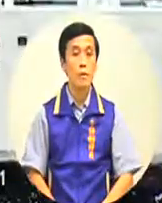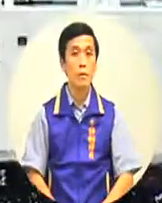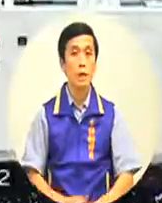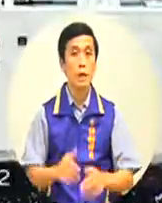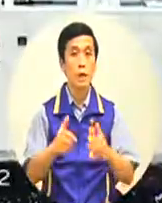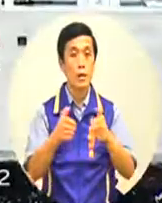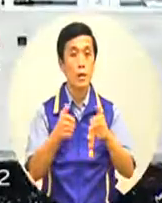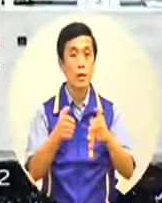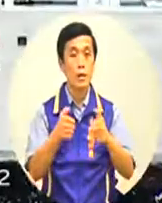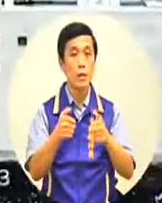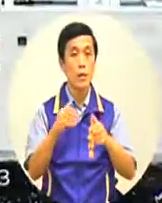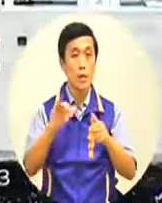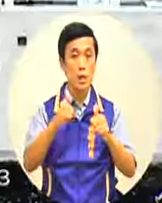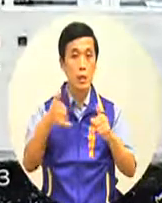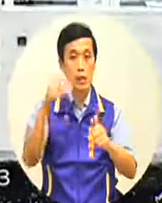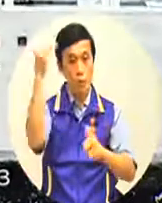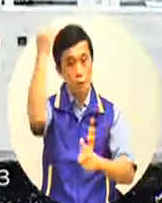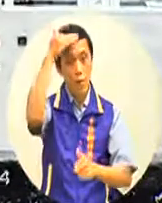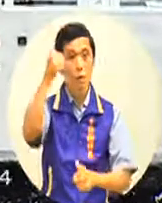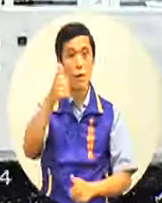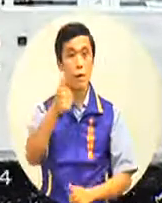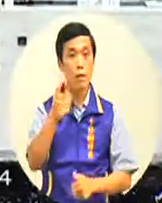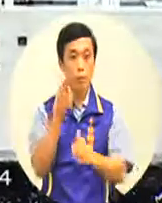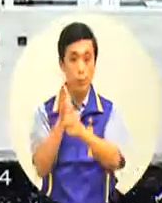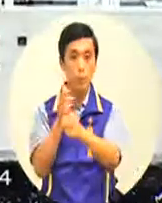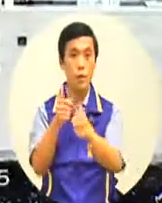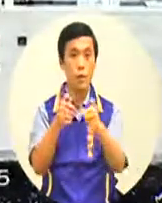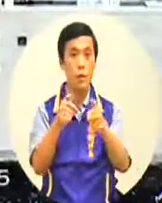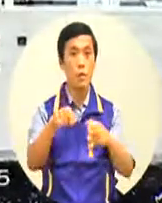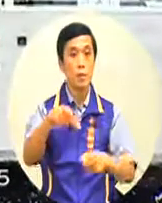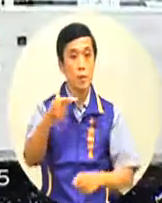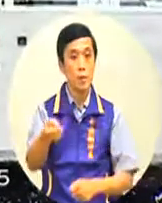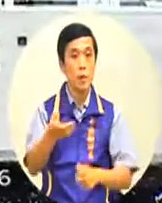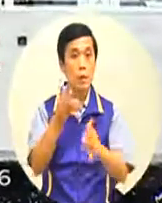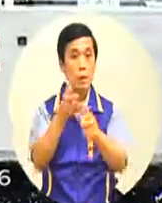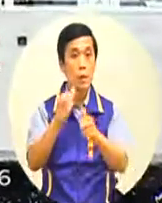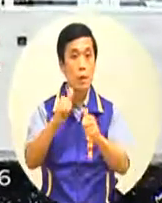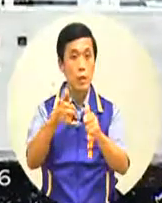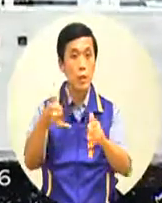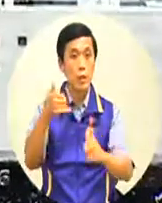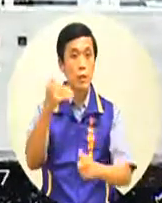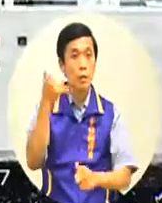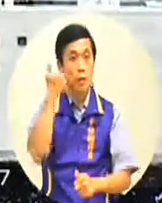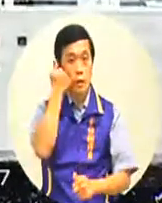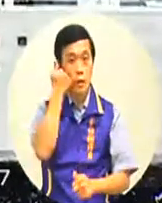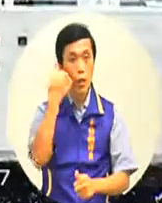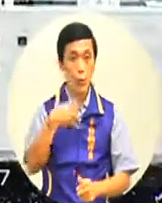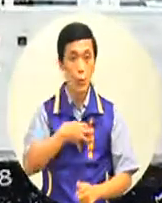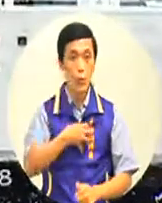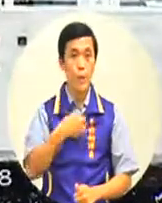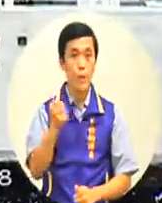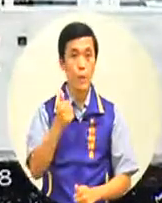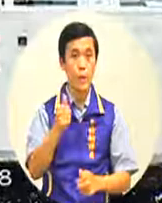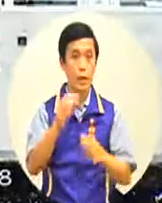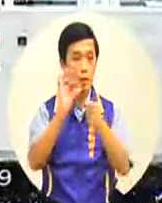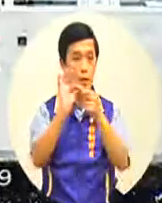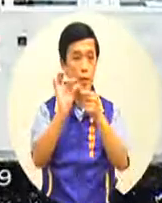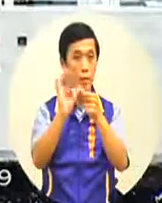好，谢谢郑光峰议员的执行。接下来执行的议员是吴明士议员，时间